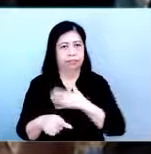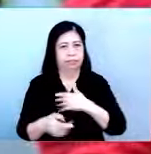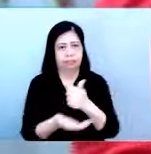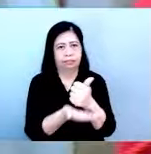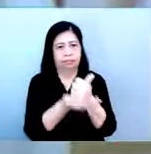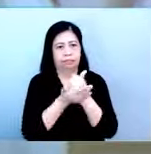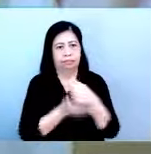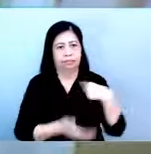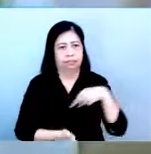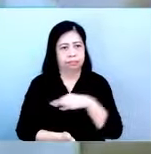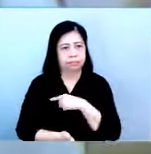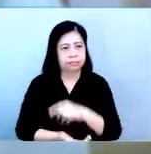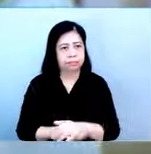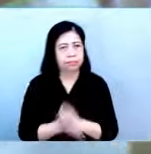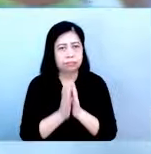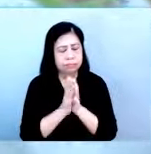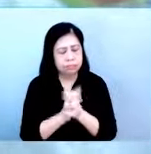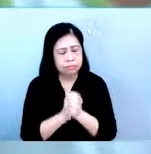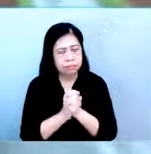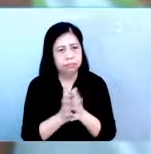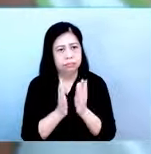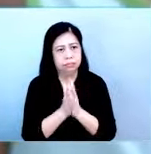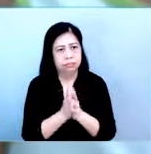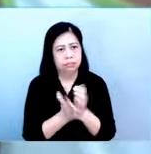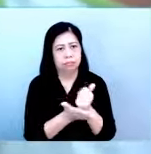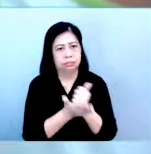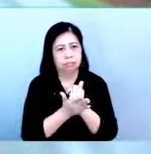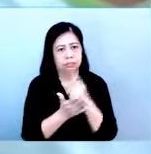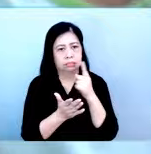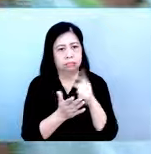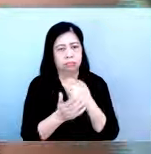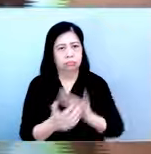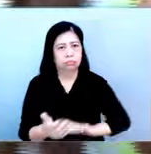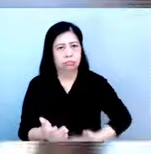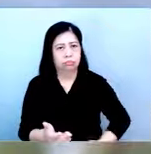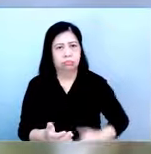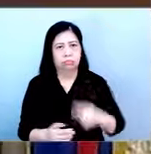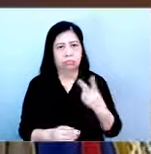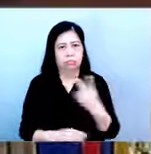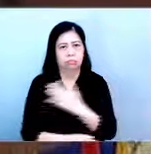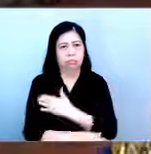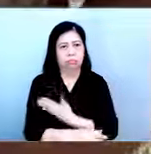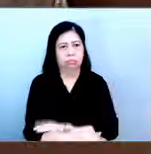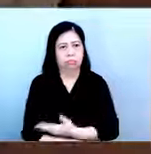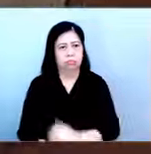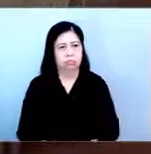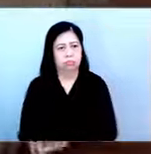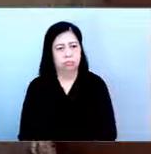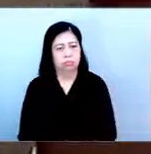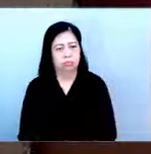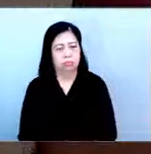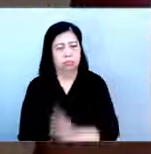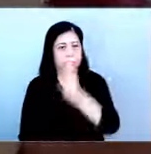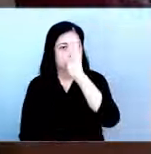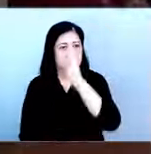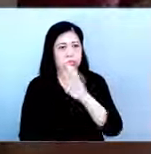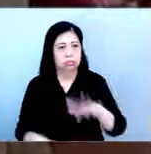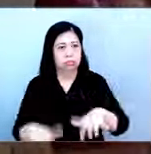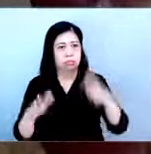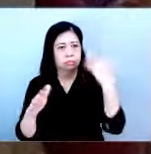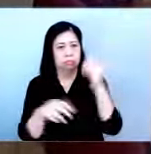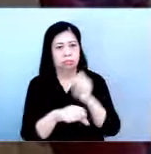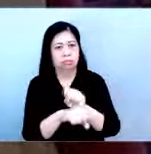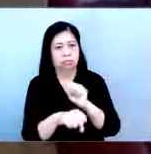us." Umaasa siyang makahingi ng tulong para sa kumakalam na tiyan ng dalawang anak. Nasira ng baha ang dating hanap buhay